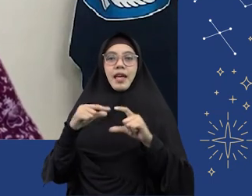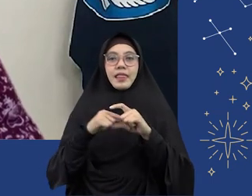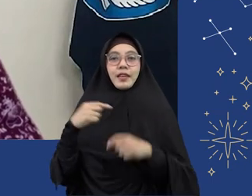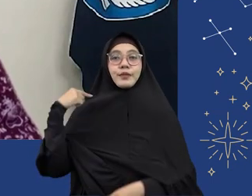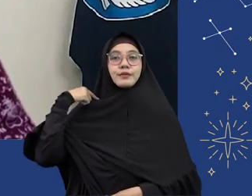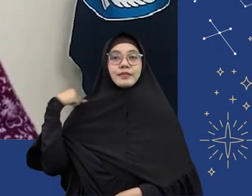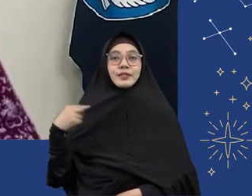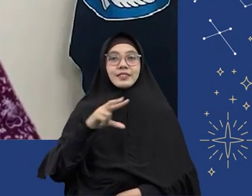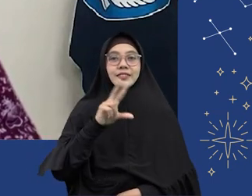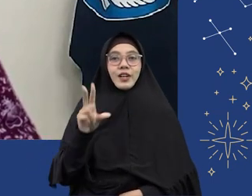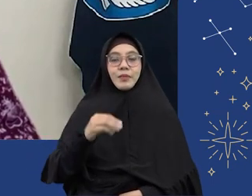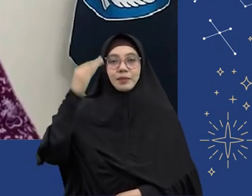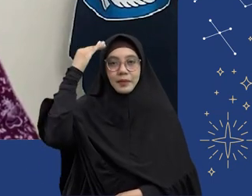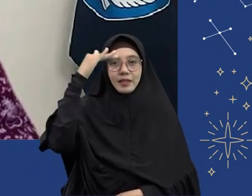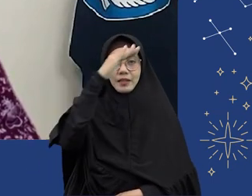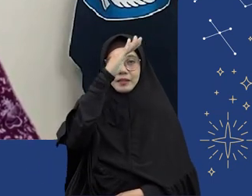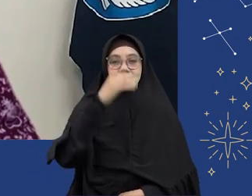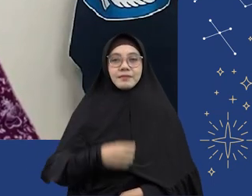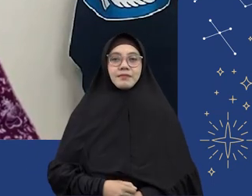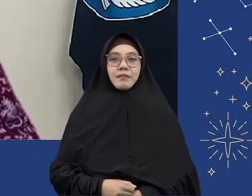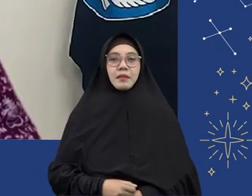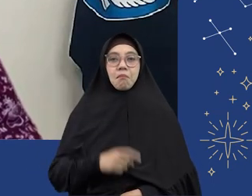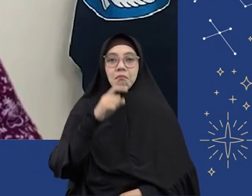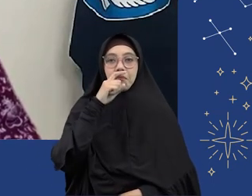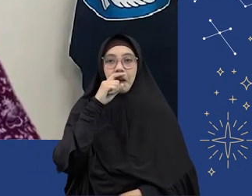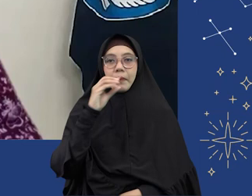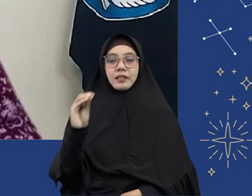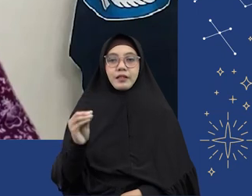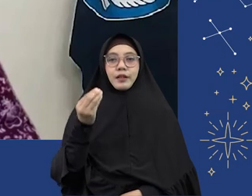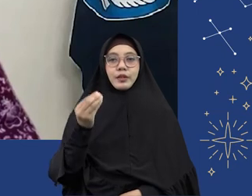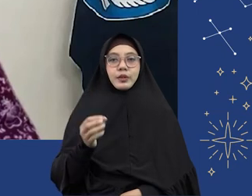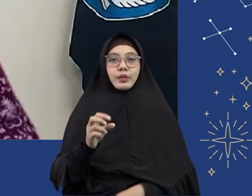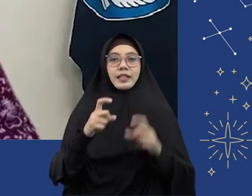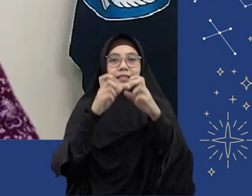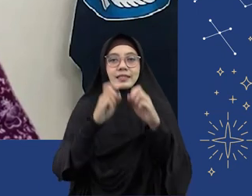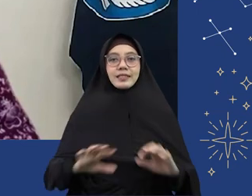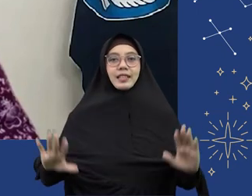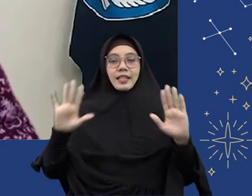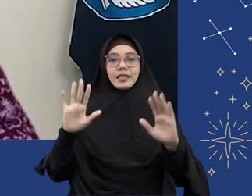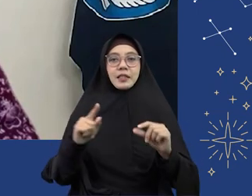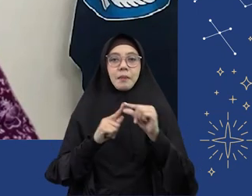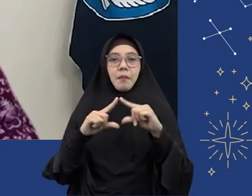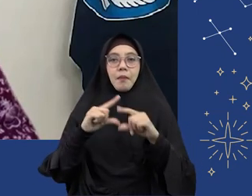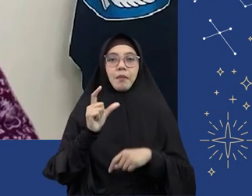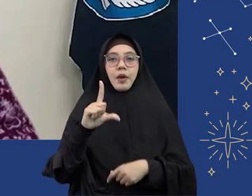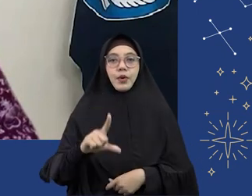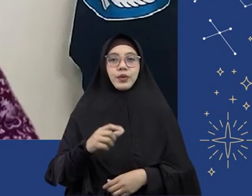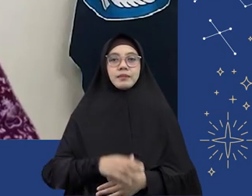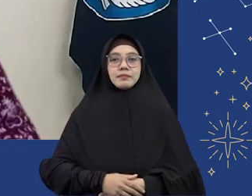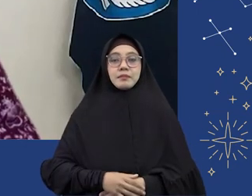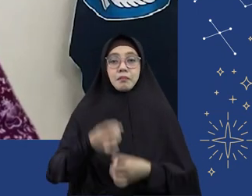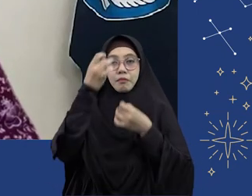Kamil direktur estation ketua Akademi ilmu pengetahuan Indonesia Bapak Satrio